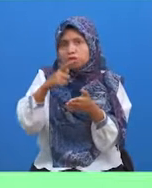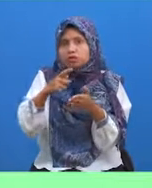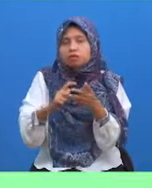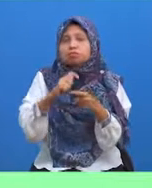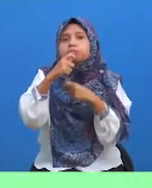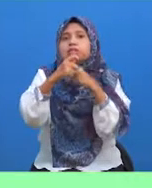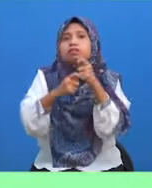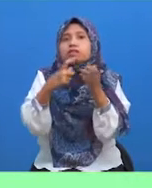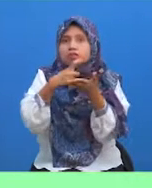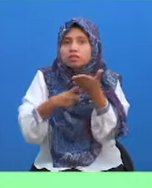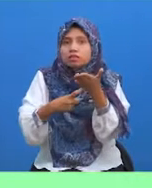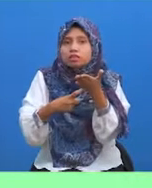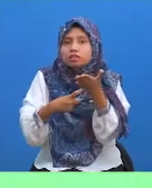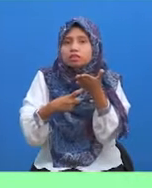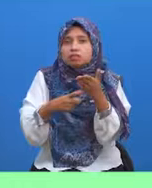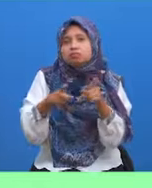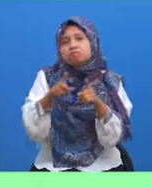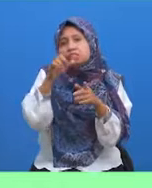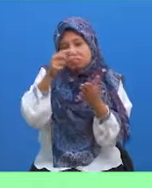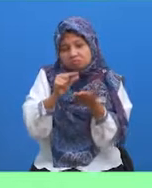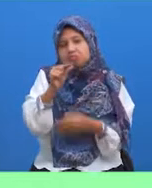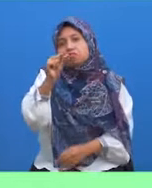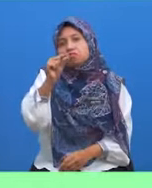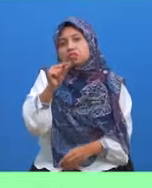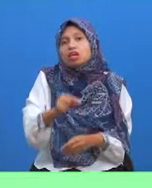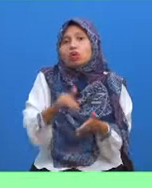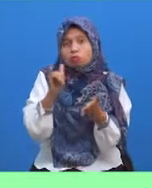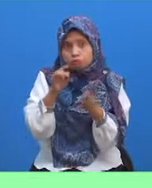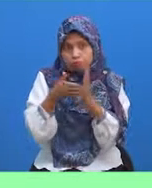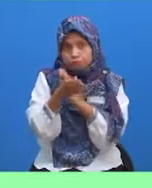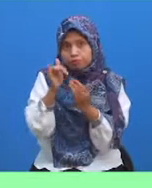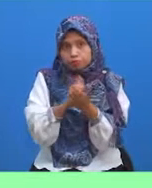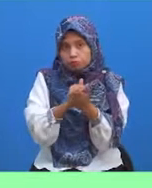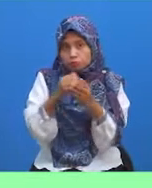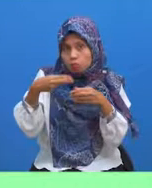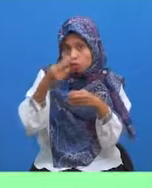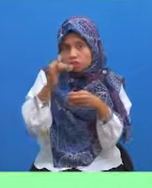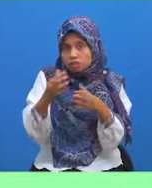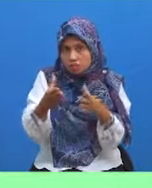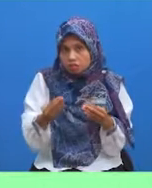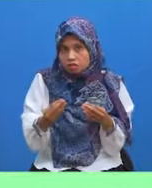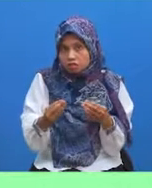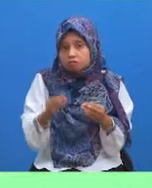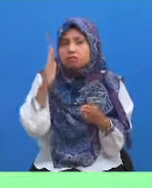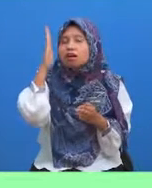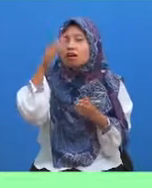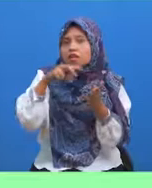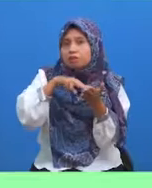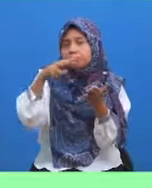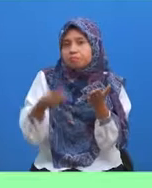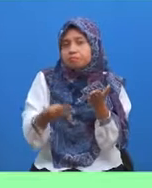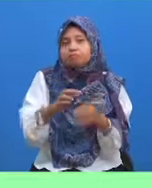quantity dingin ke dengan kadar yang sedikit oleh itu jumlah hasil yang diterima oleh Firma akan